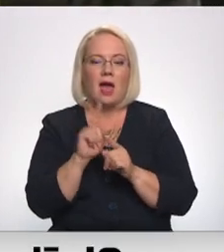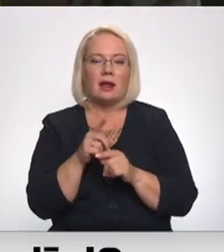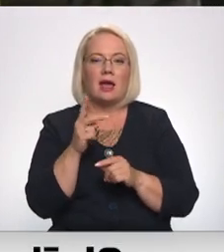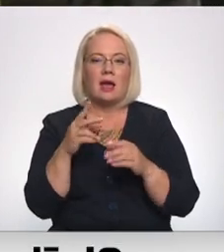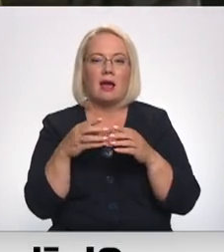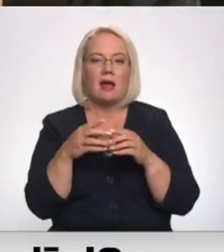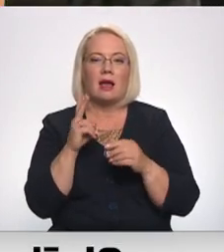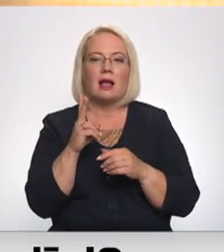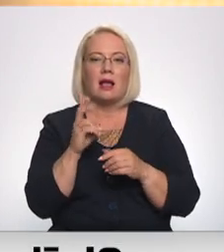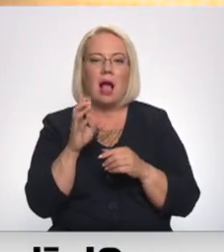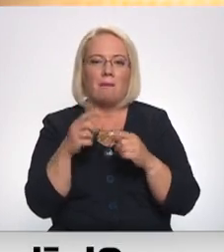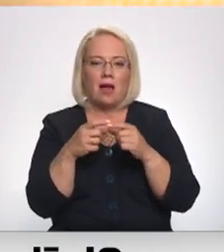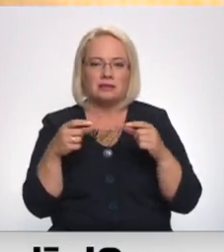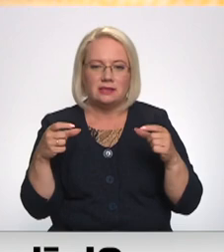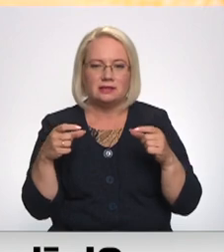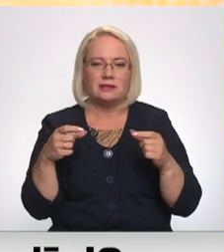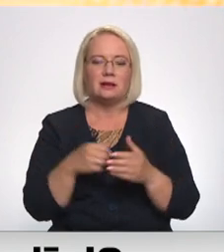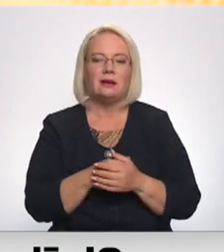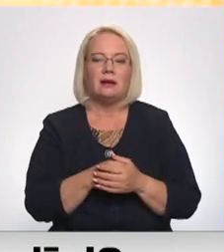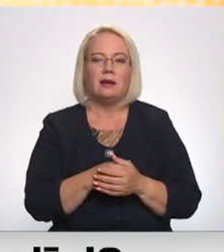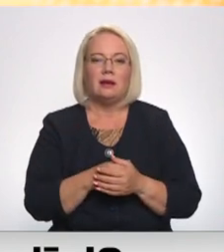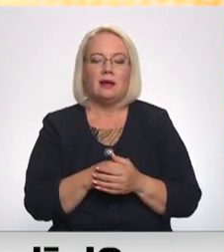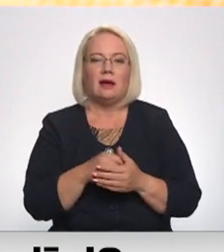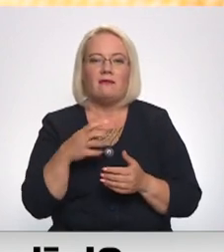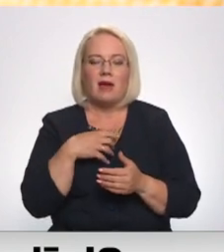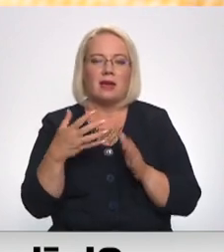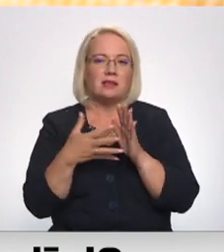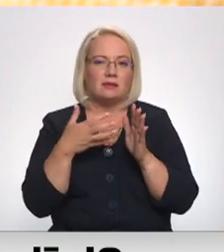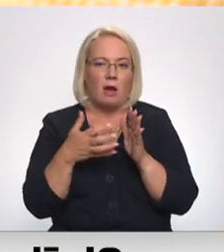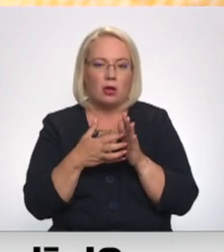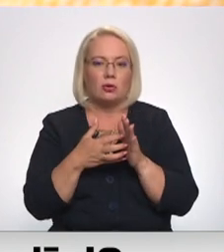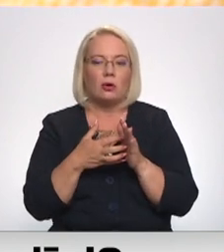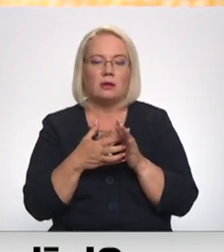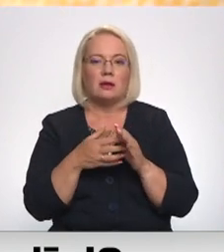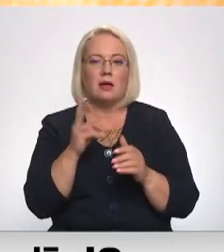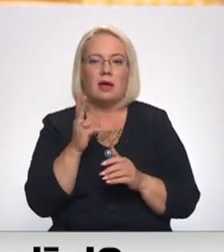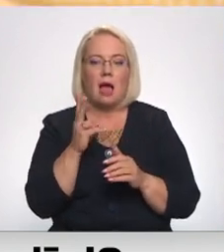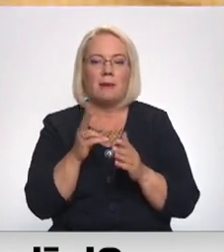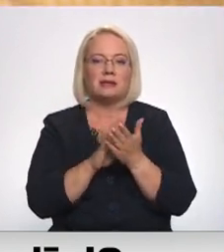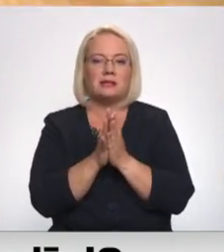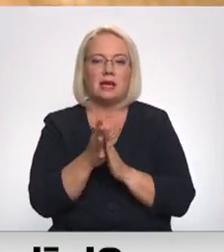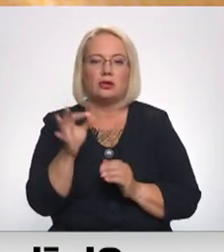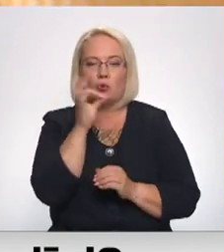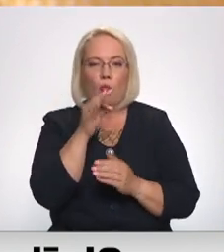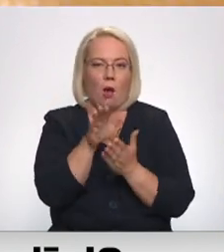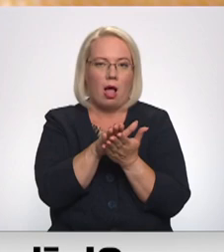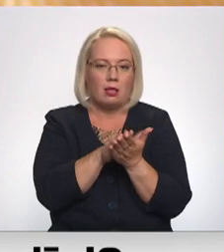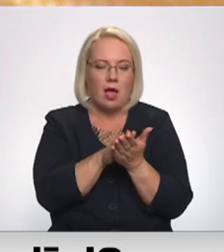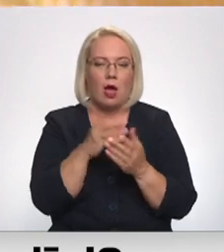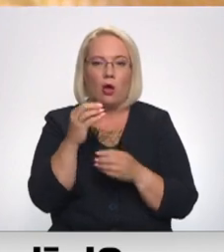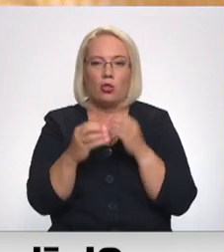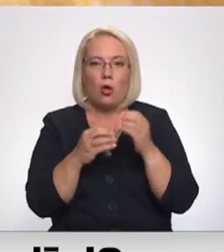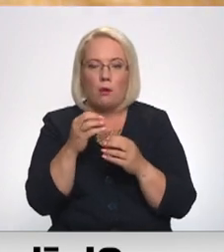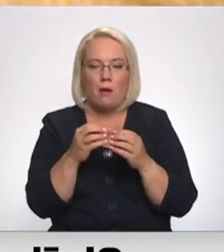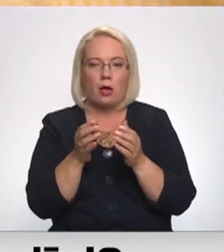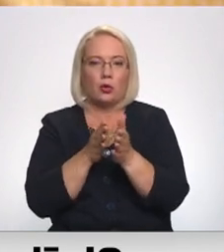kabats, kā jau rudenī kabači ir jāliek lietā. Jā, kabats, sirs un oliņi nedaudz. Tad ir tomātiņi,